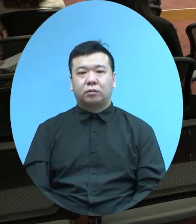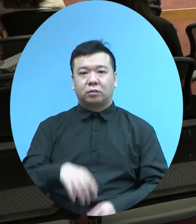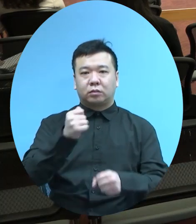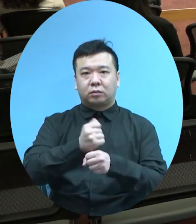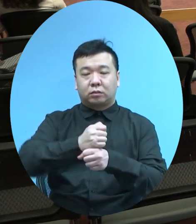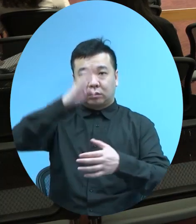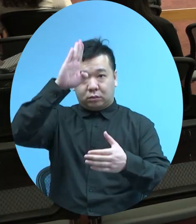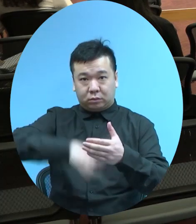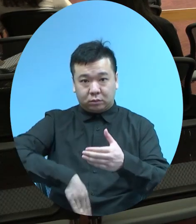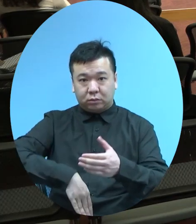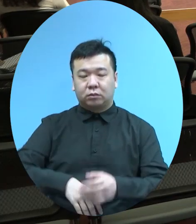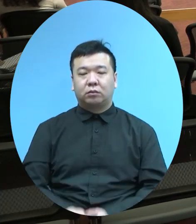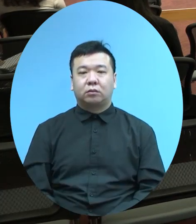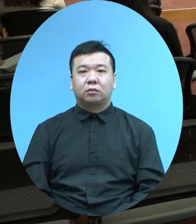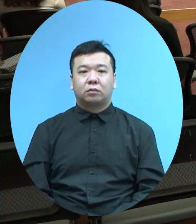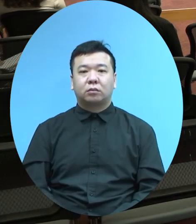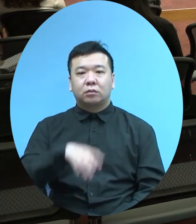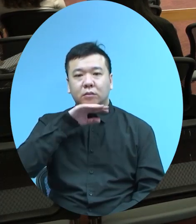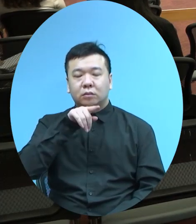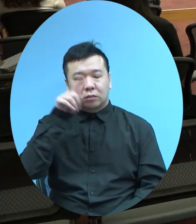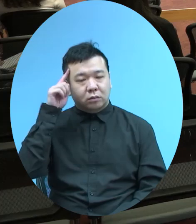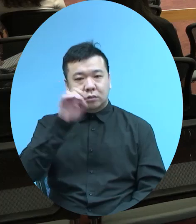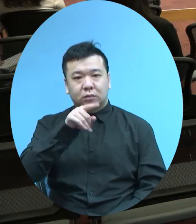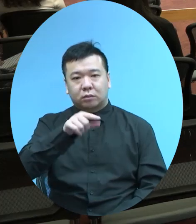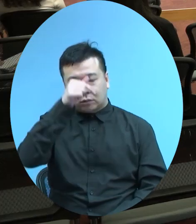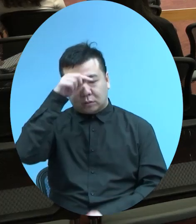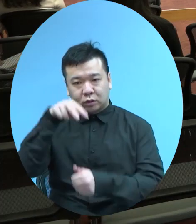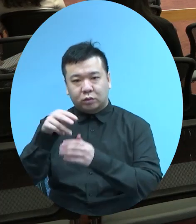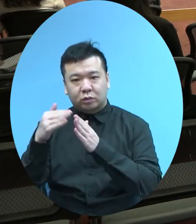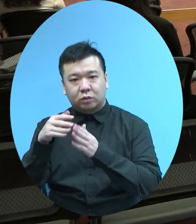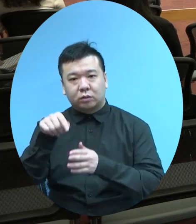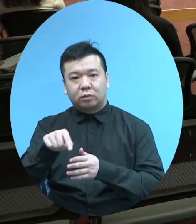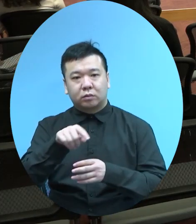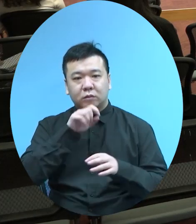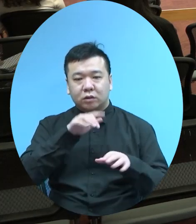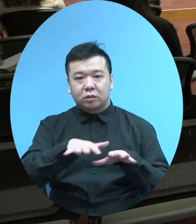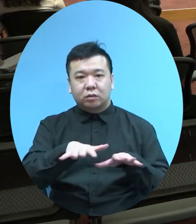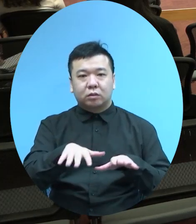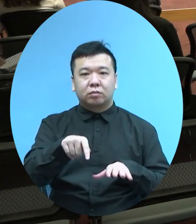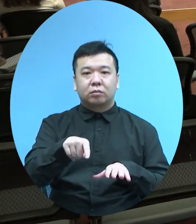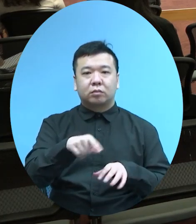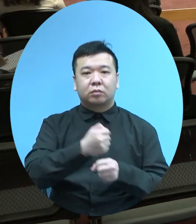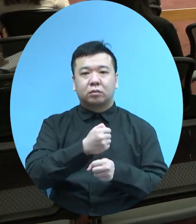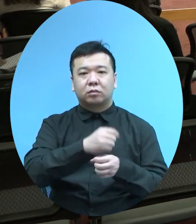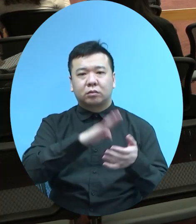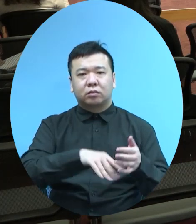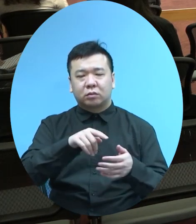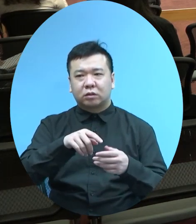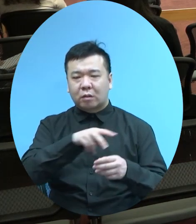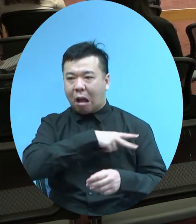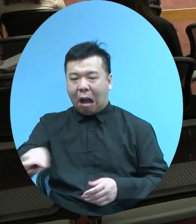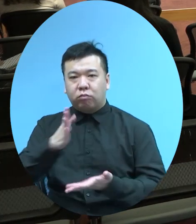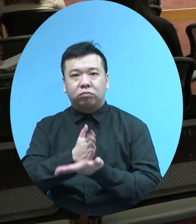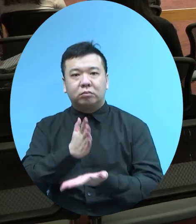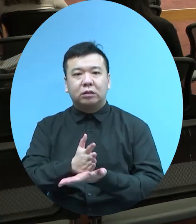勤嗰方面嘅，就話如果醫管局唔同嘅聯網咧處理呢、這個。員工執勤手法不一致